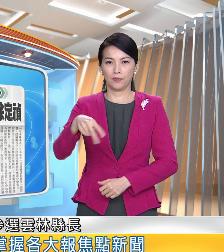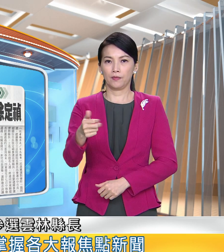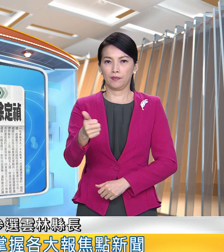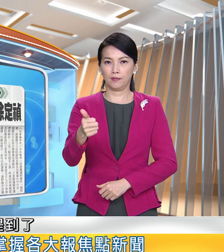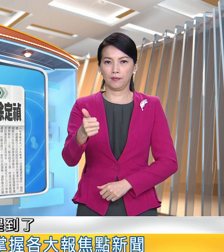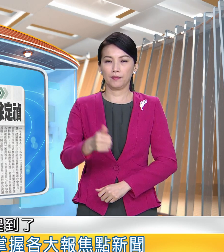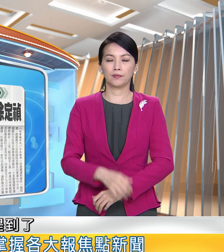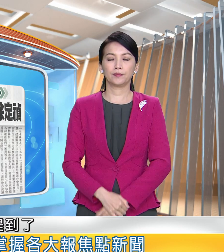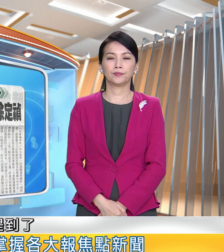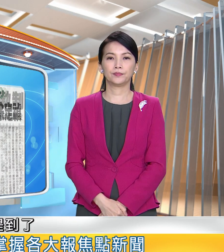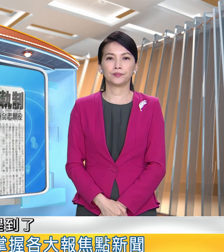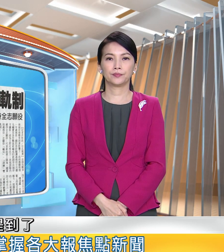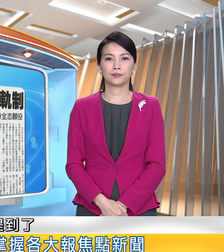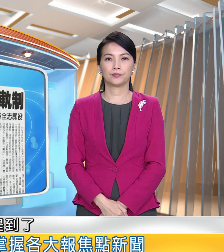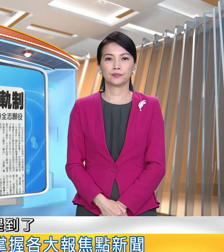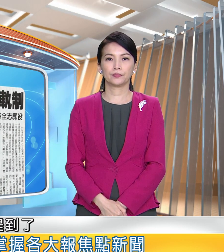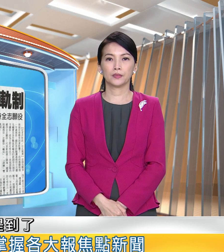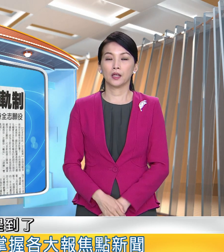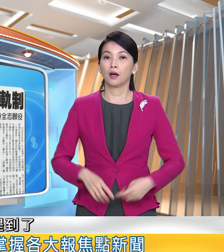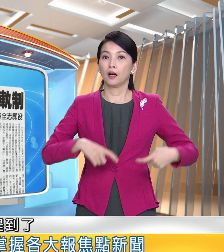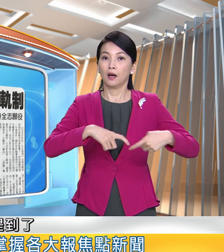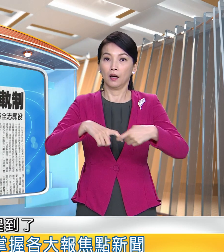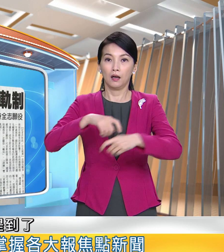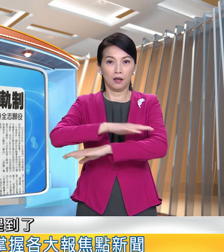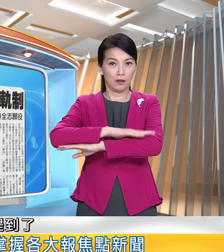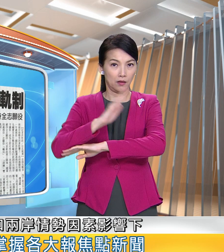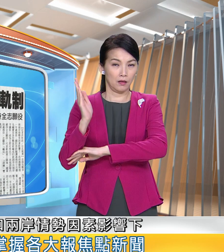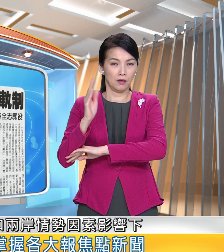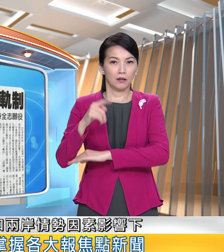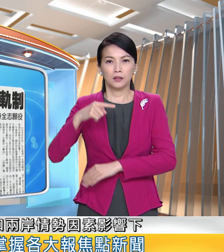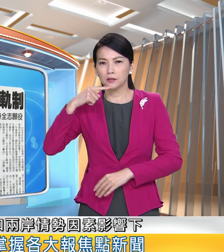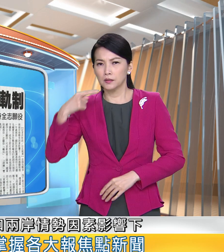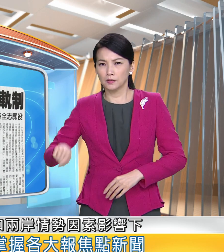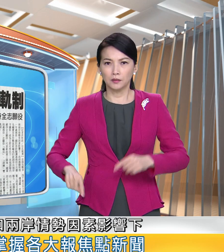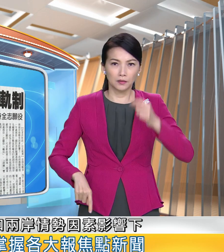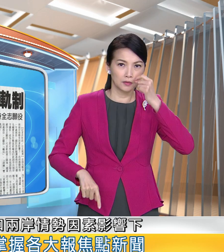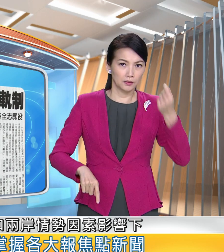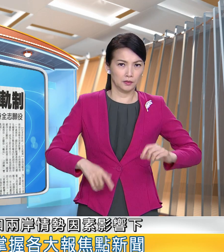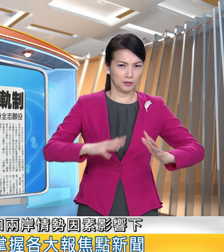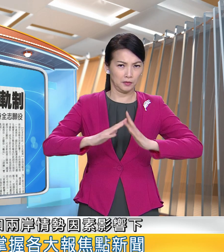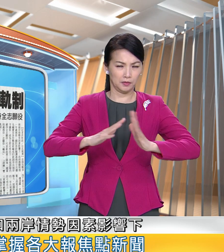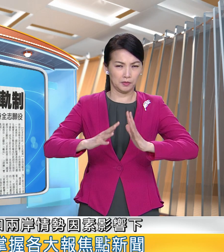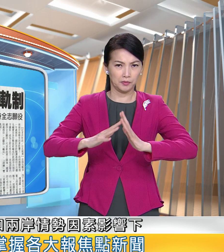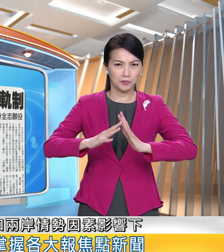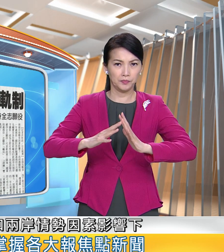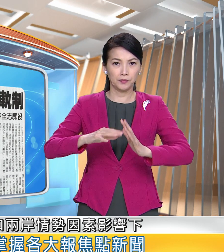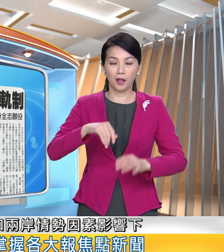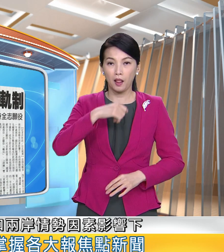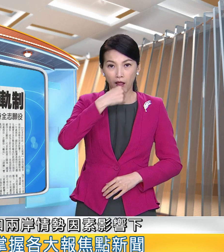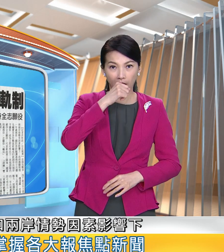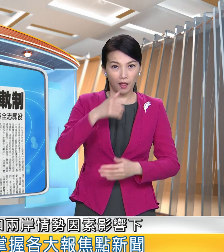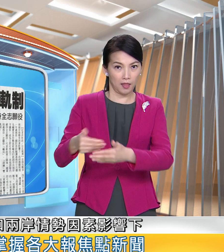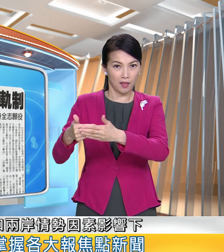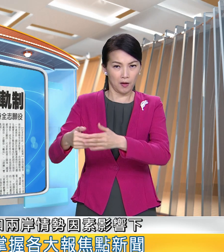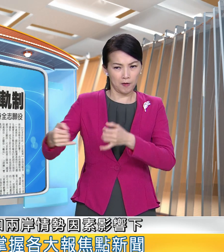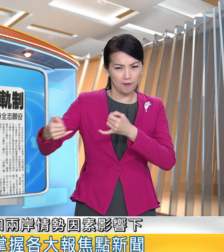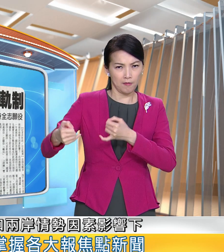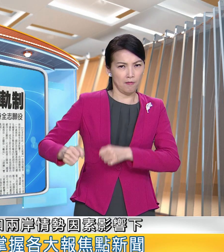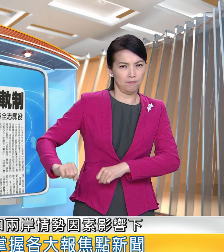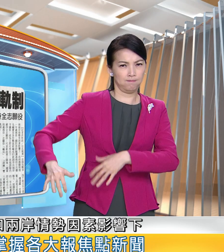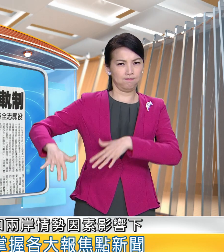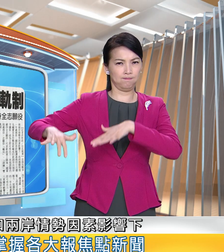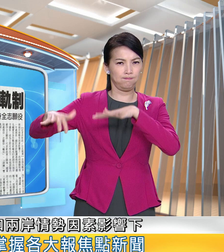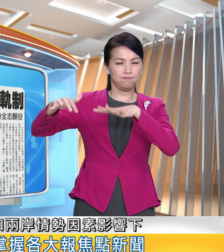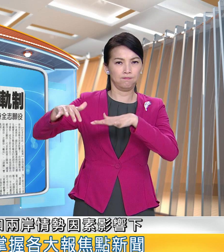再来看到联合报则是提到了，在俄乌战争和两岸情势因素影响之